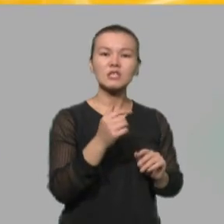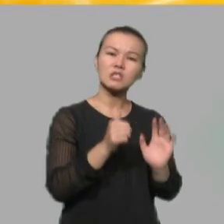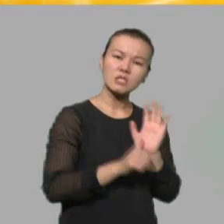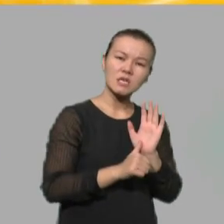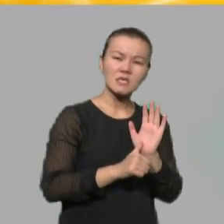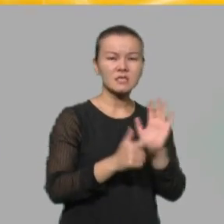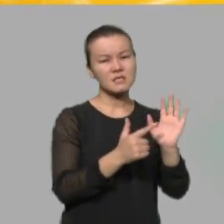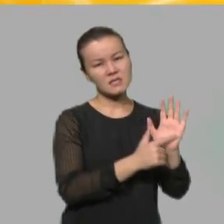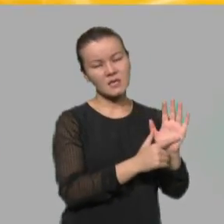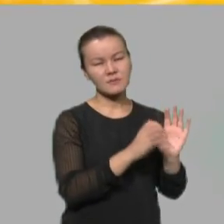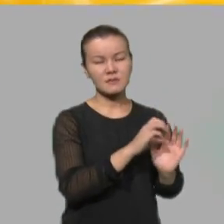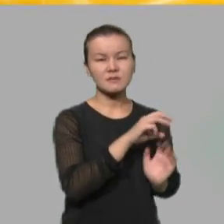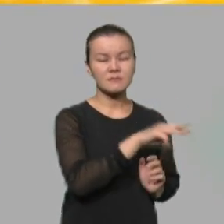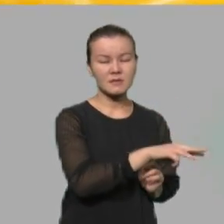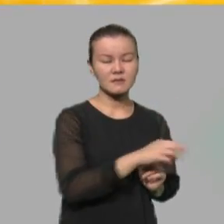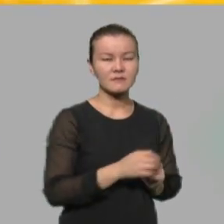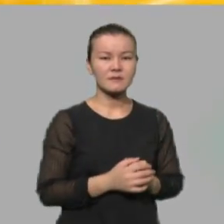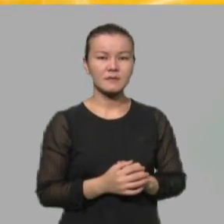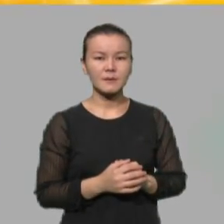6-7 сантиметров.